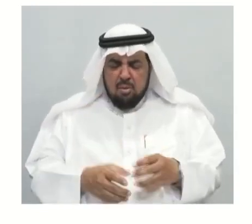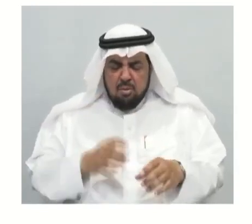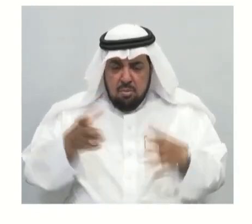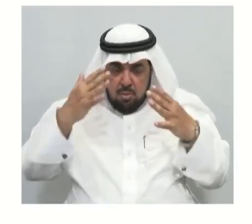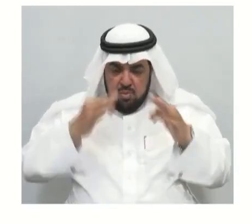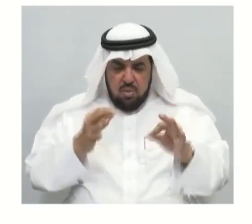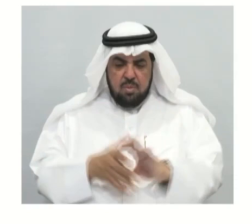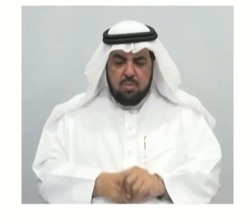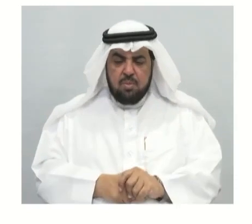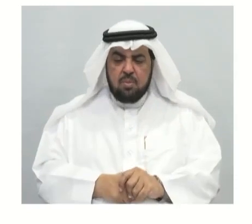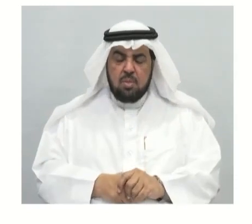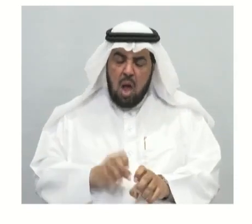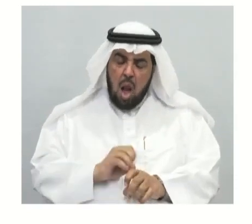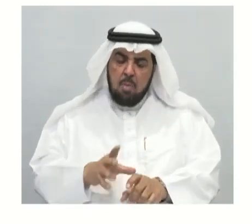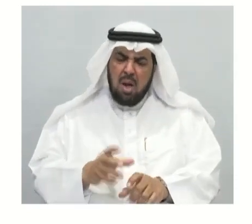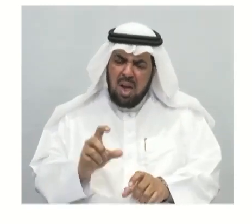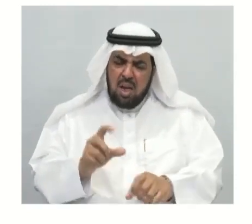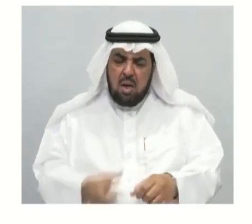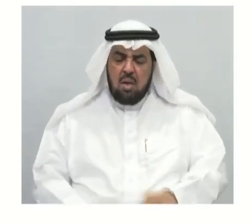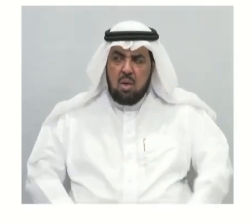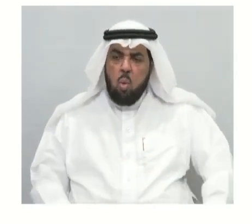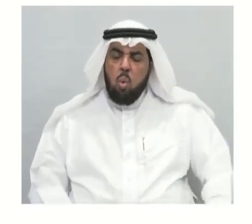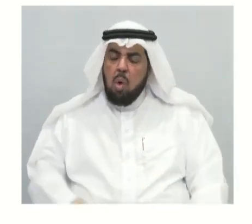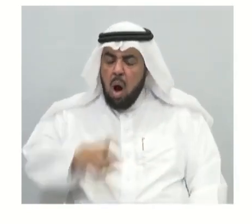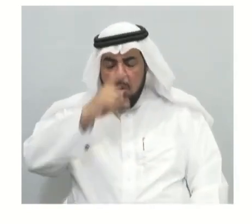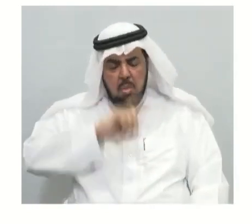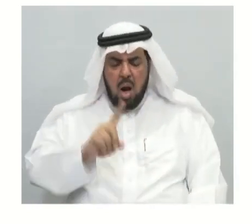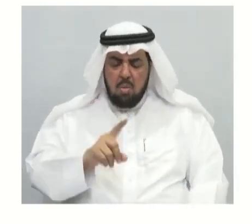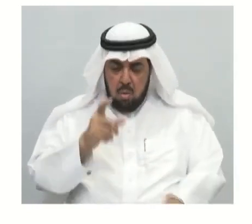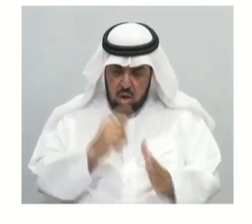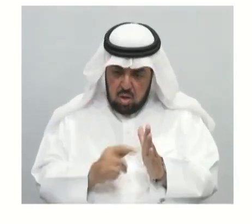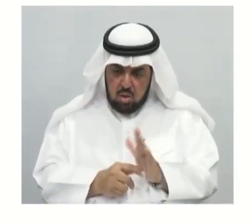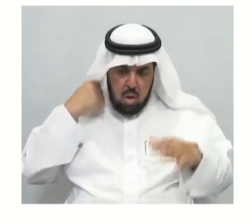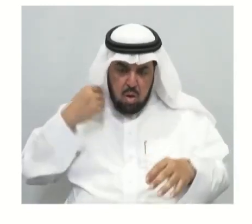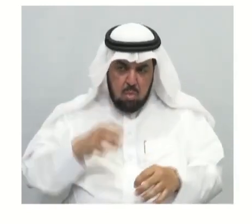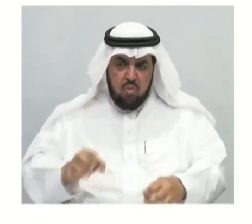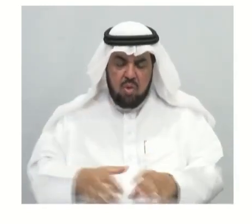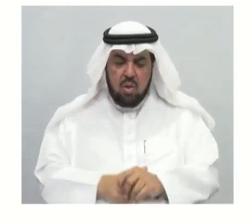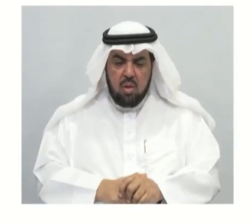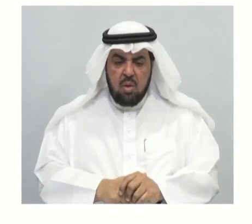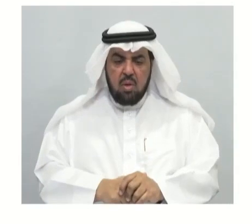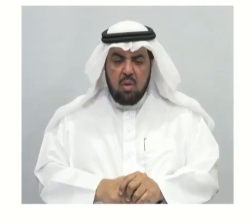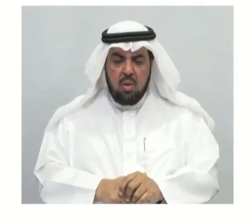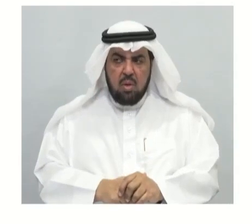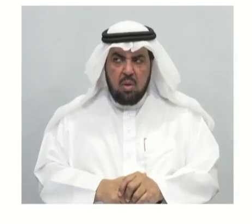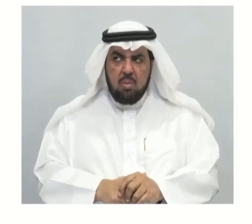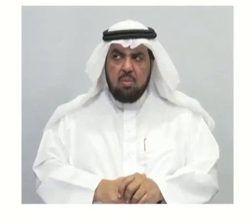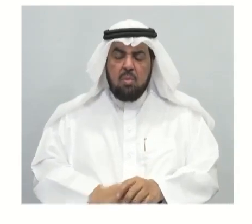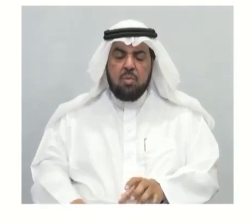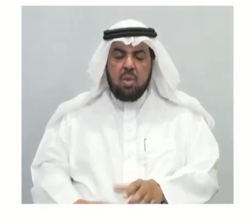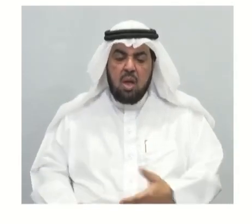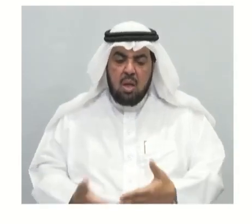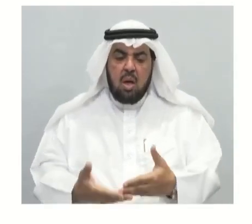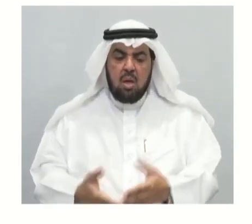مفصله لمحه موجزه ولا يشترط تقديم الملخص يهدف